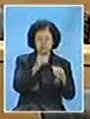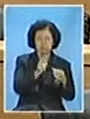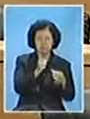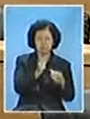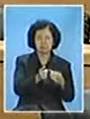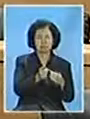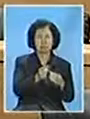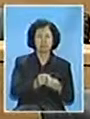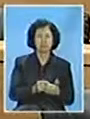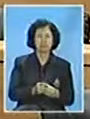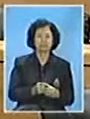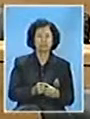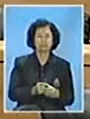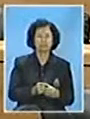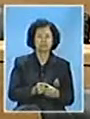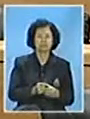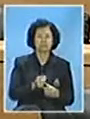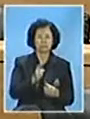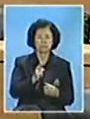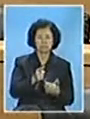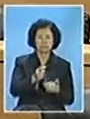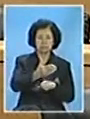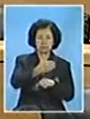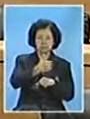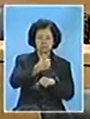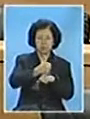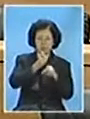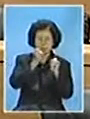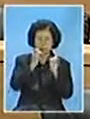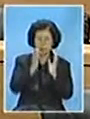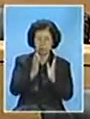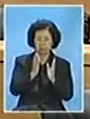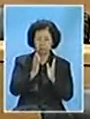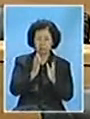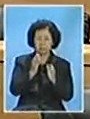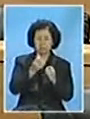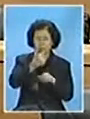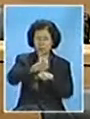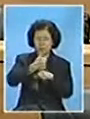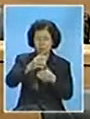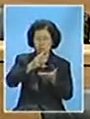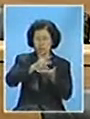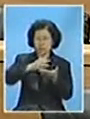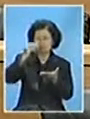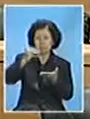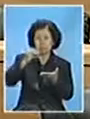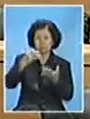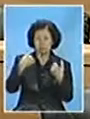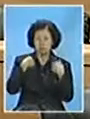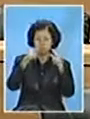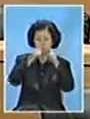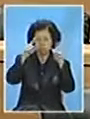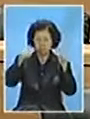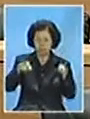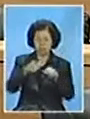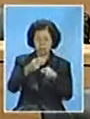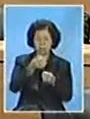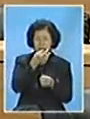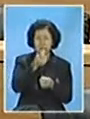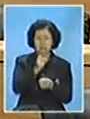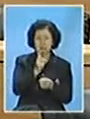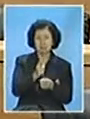ะครับการเป็นคณบดีนะครับถึงแม้ว่าจะมีใบประกอบวิชาชีพหรืออะไรก็ตามก็จริงอยู่นะครับเพราะว่า